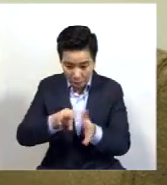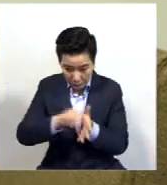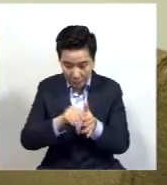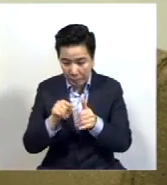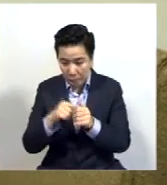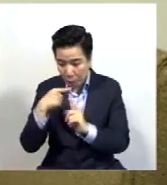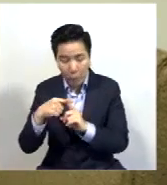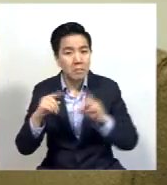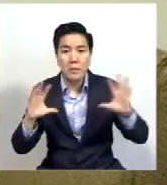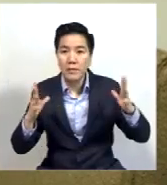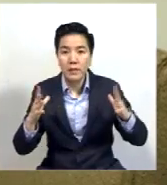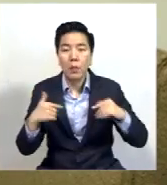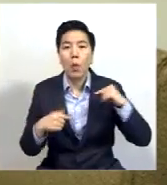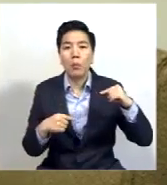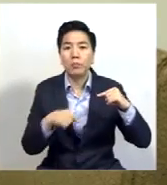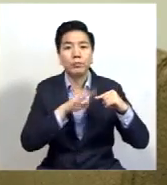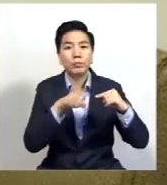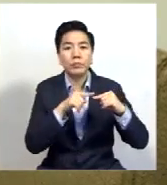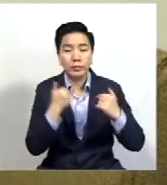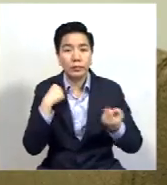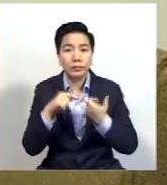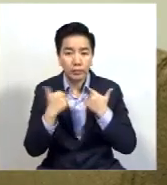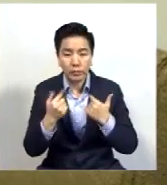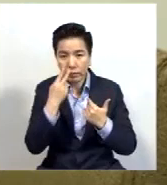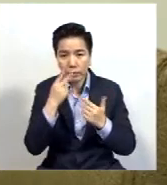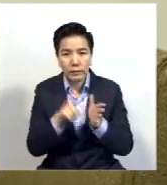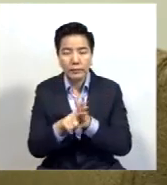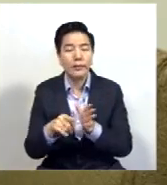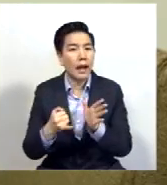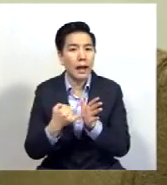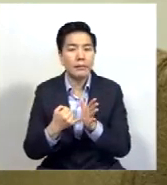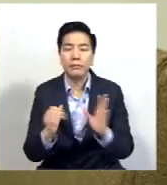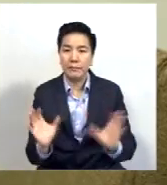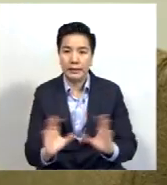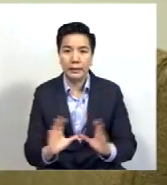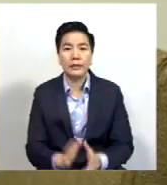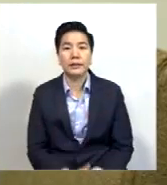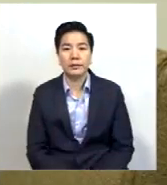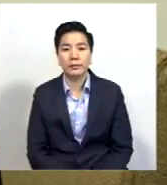ก็ยืนยันได้ว่าการติดเชื้อไม่ได้ง่ายมากนะครับไม่ได้ง่ายมากนักนะครับ